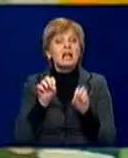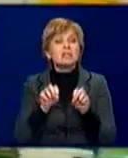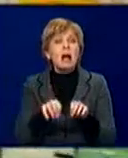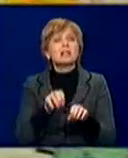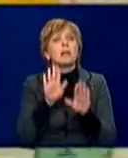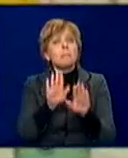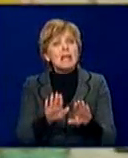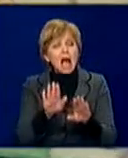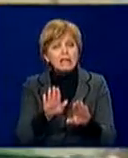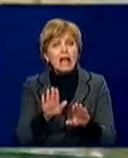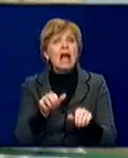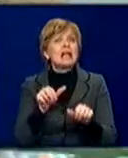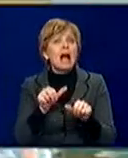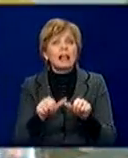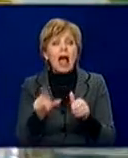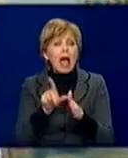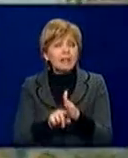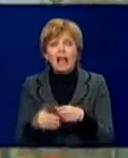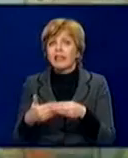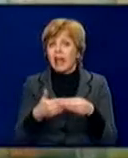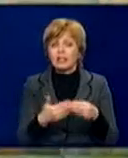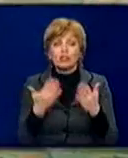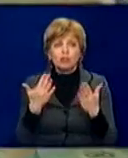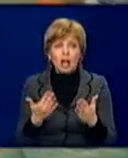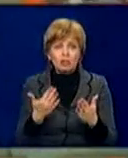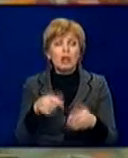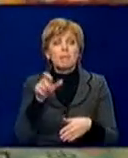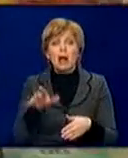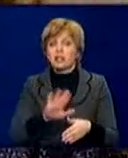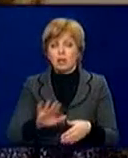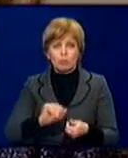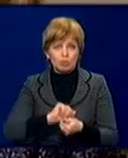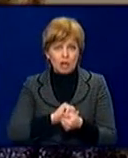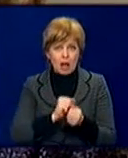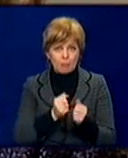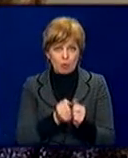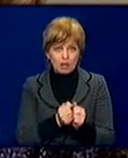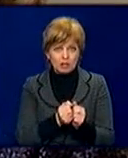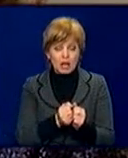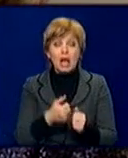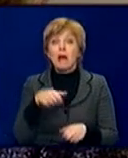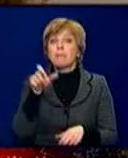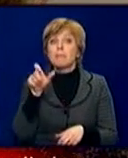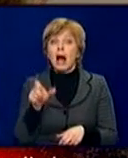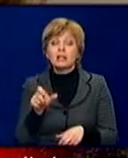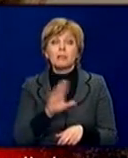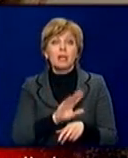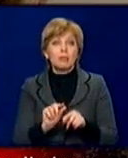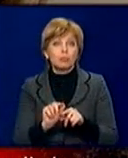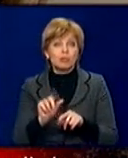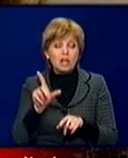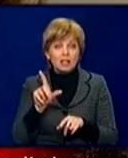lētākie medikamenti nenesīs gaidīto rezultātu, pacientam nebūs jāmokās. Ja gadījumā pacientam netiek sasniegts